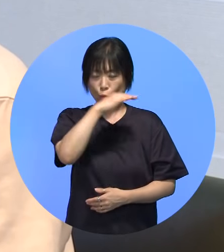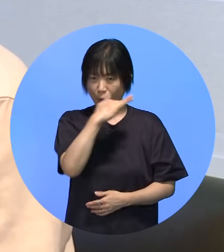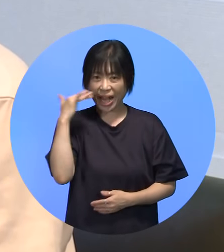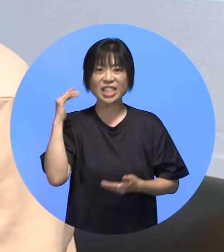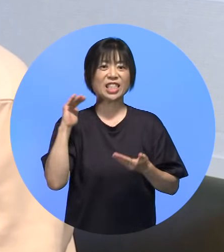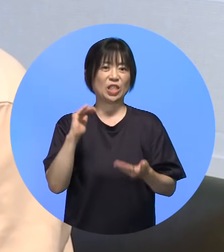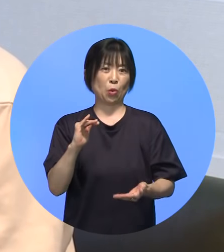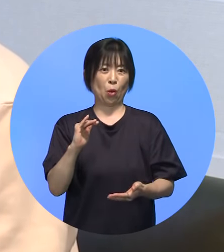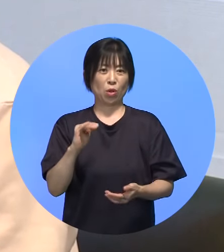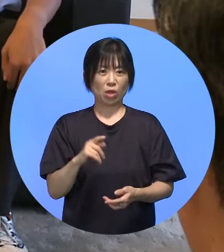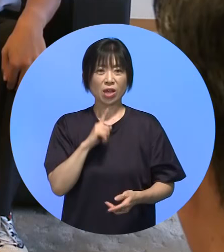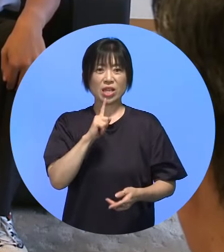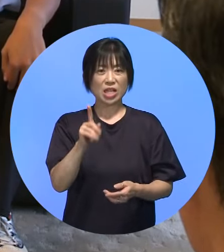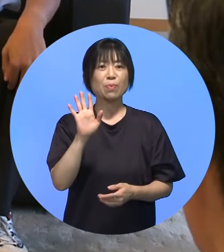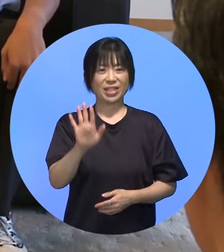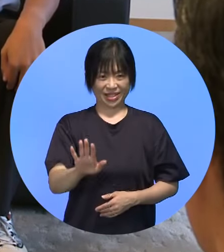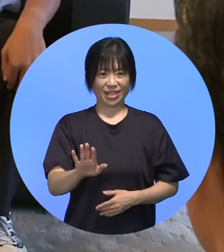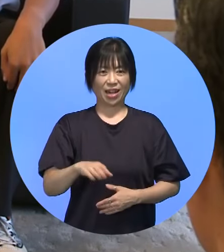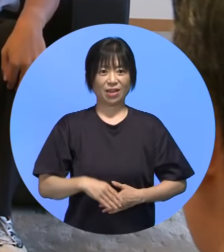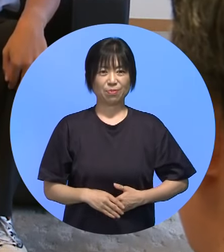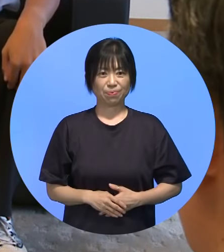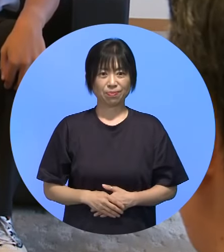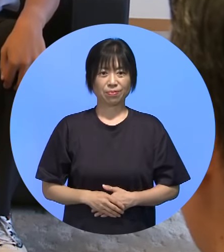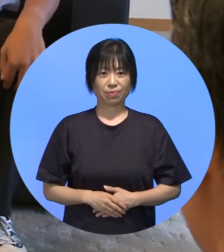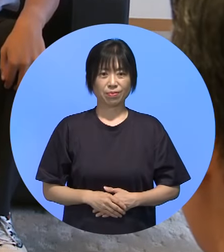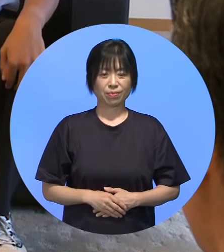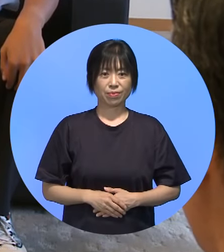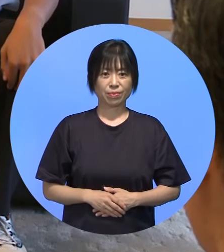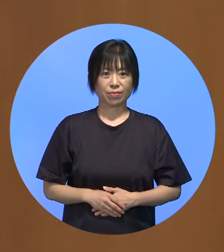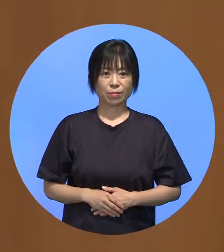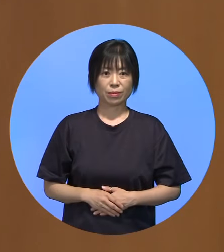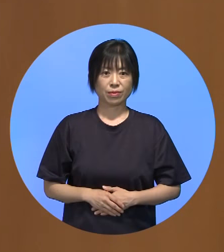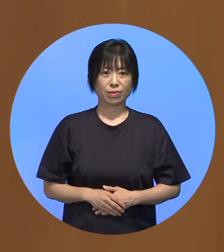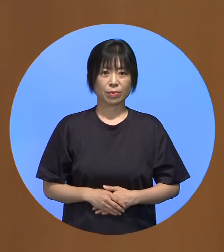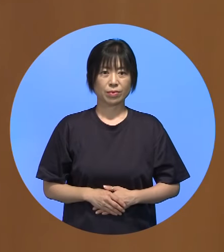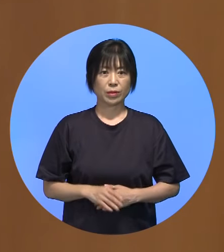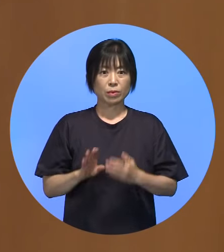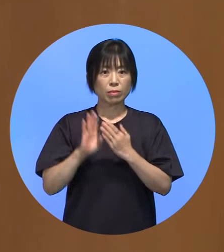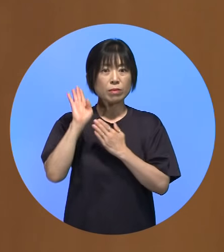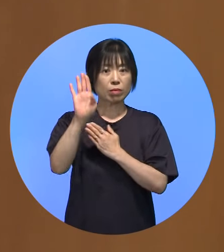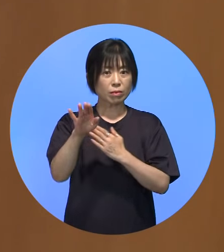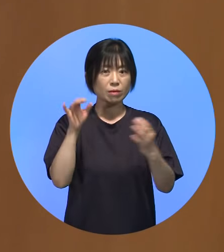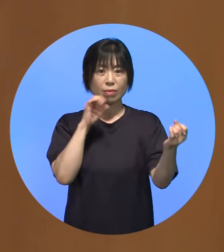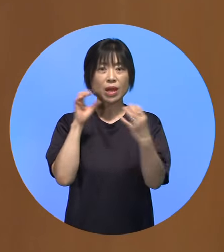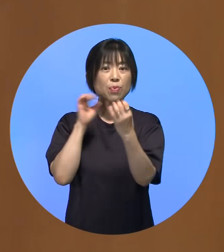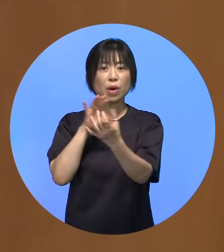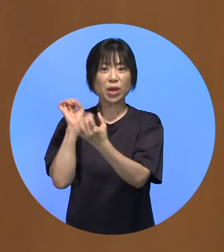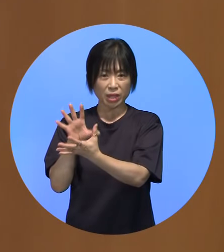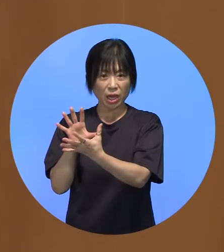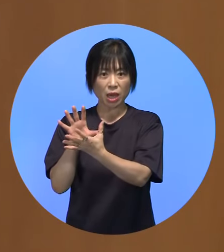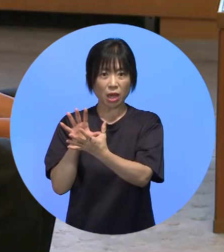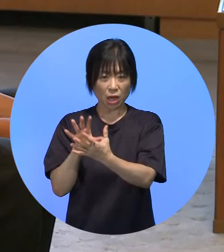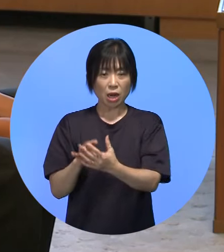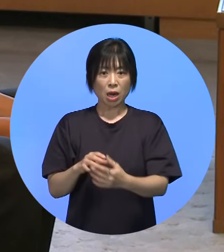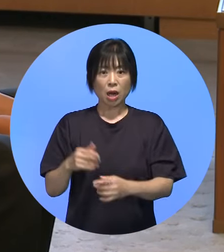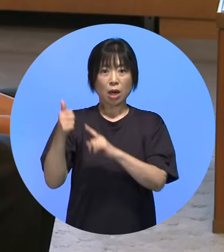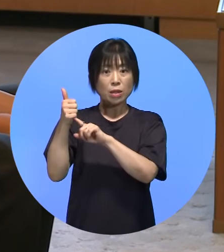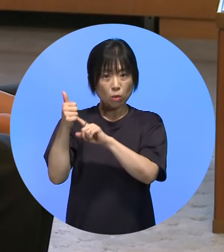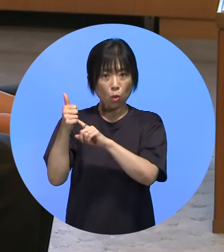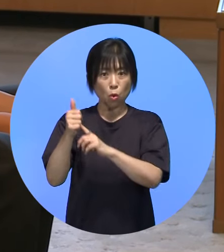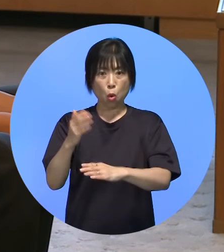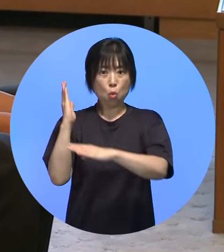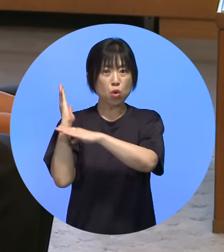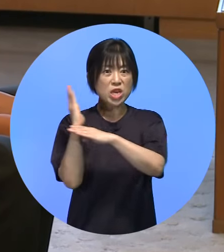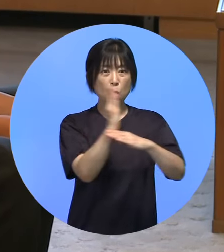有意義な事と栄養をたたえましたその後行われた歓談では台とうさんが